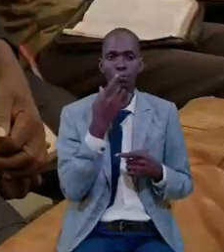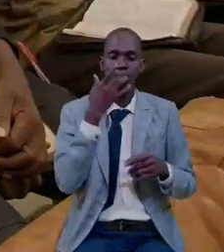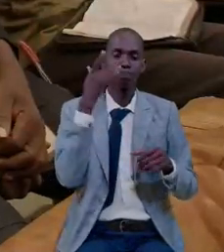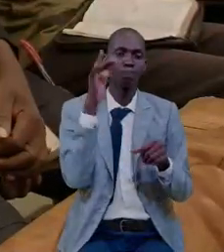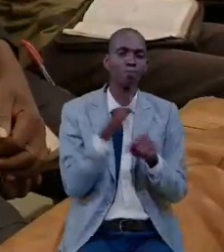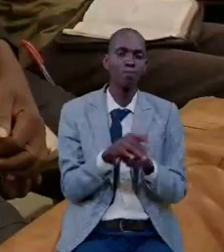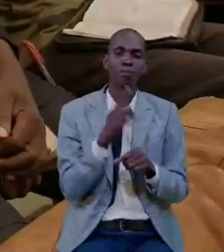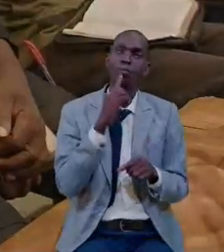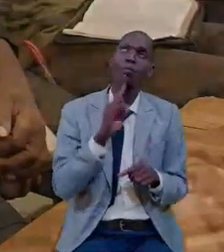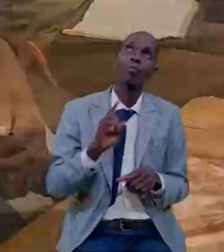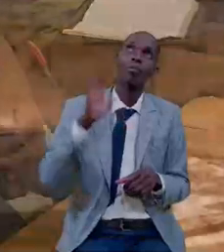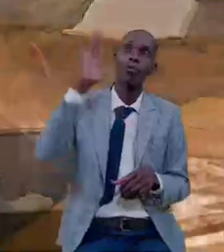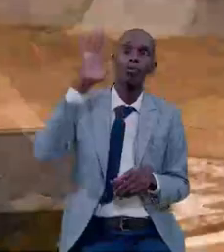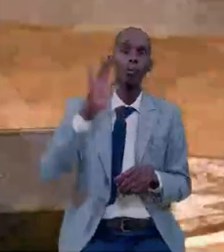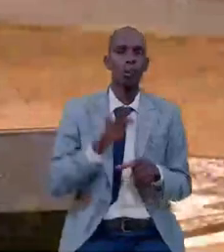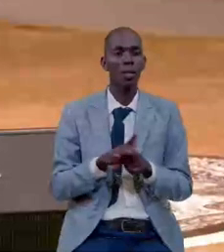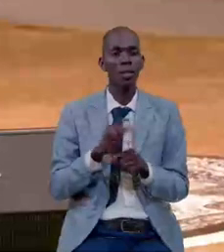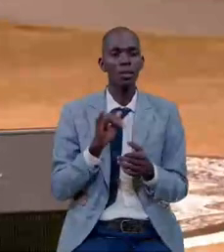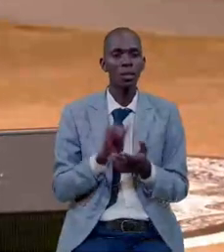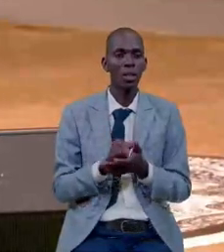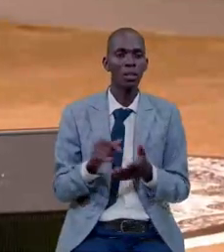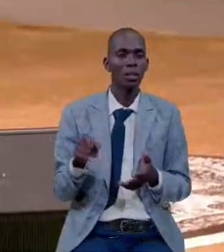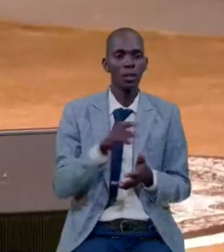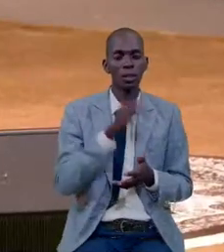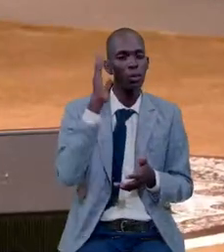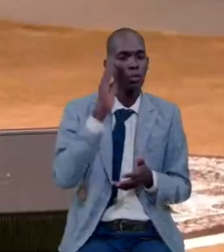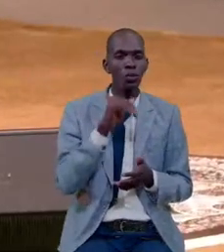qu'il n'entrerait pas dans son repos?